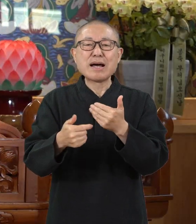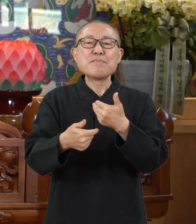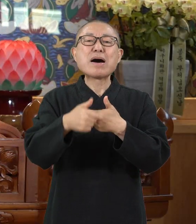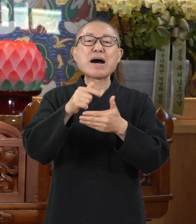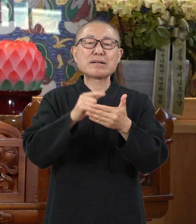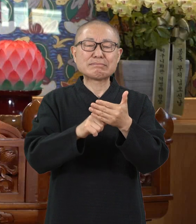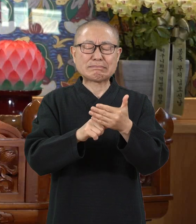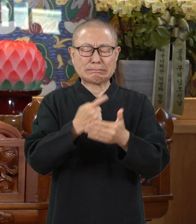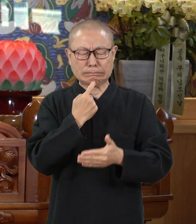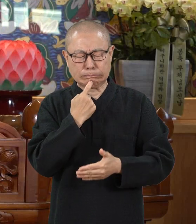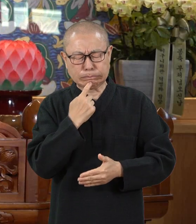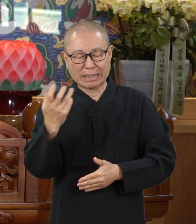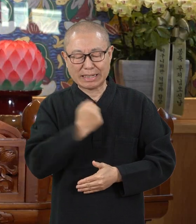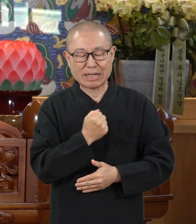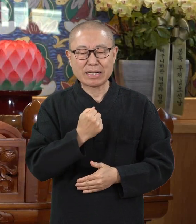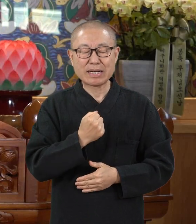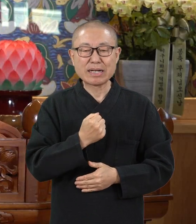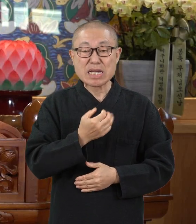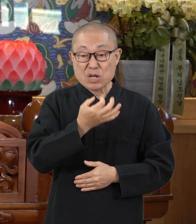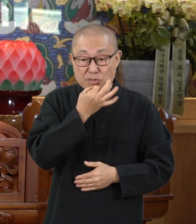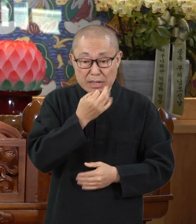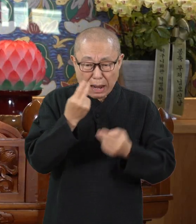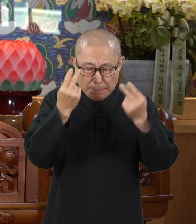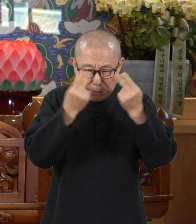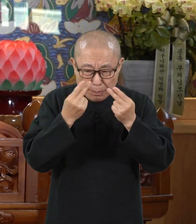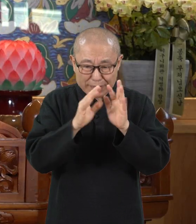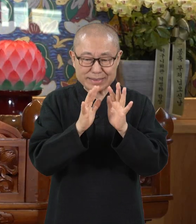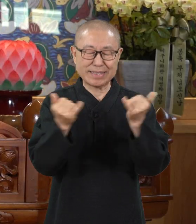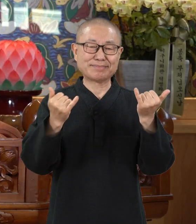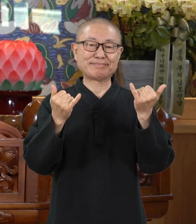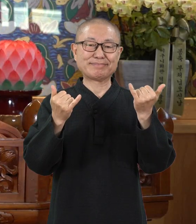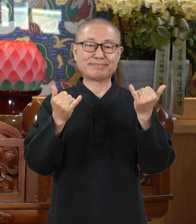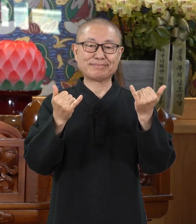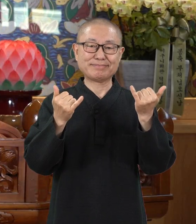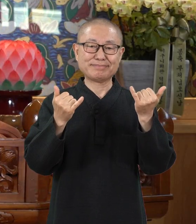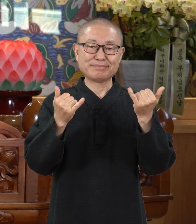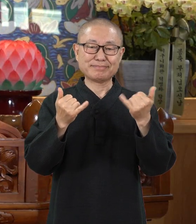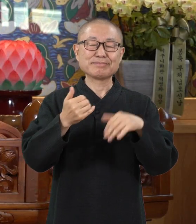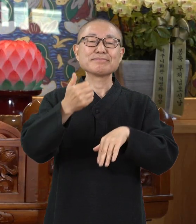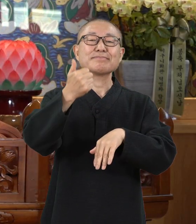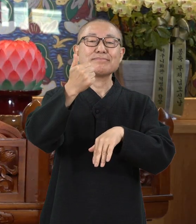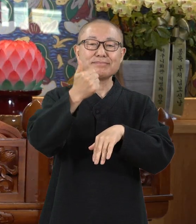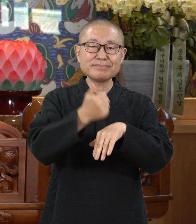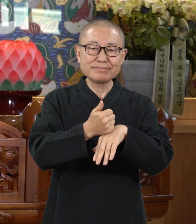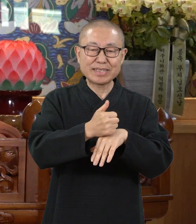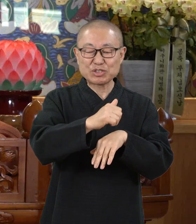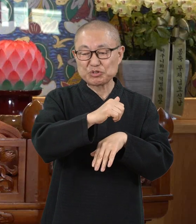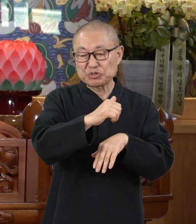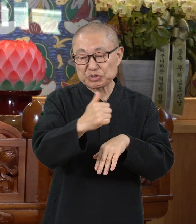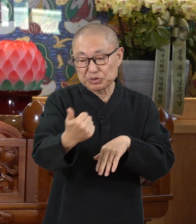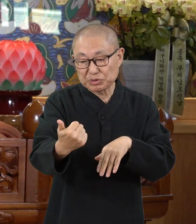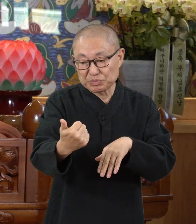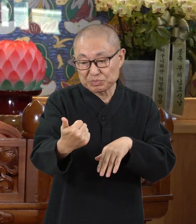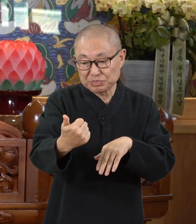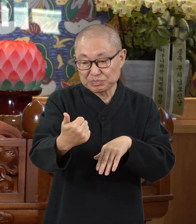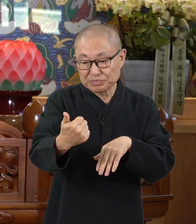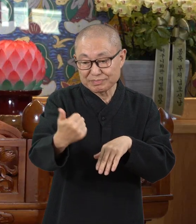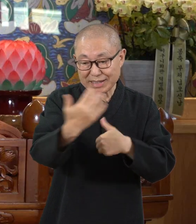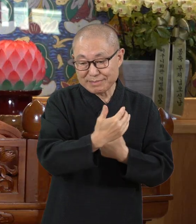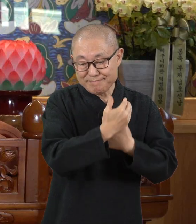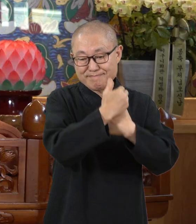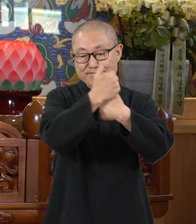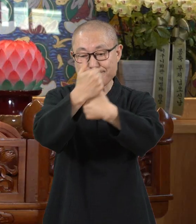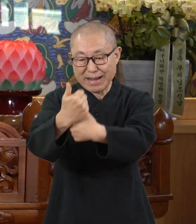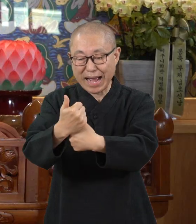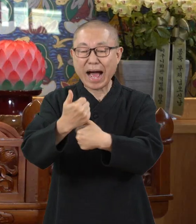가지고 욕망에 빠져 허덕이는 사람은 마침내 죽음의 악마에게